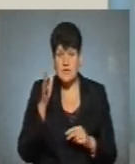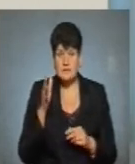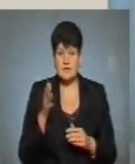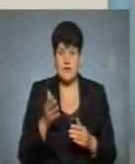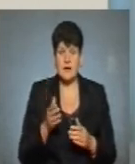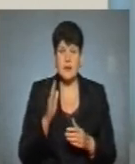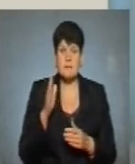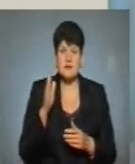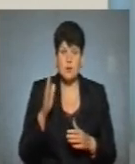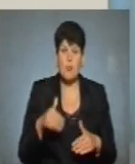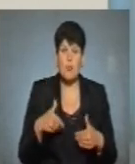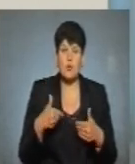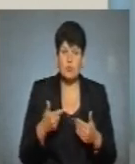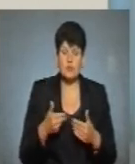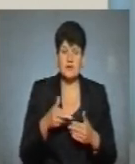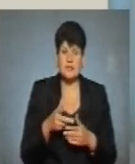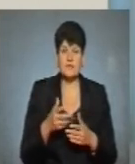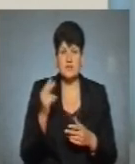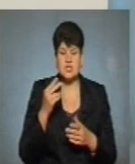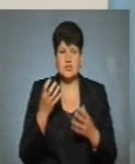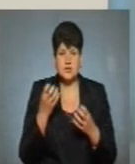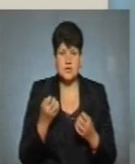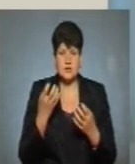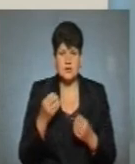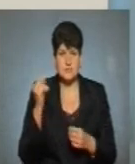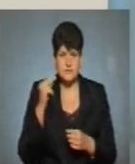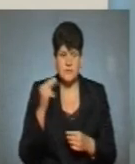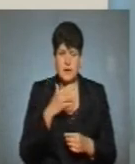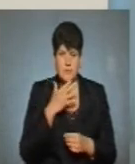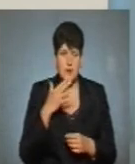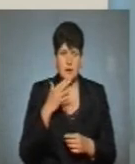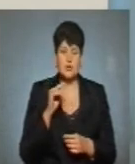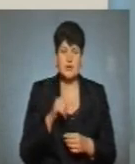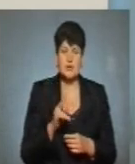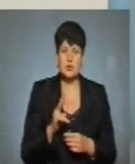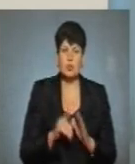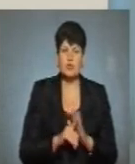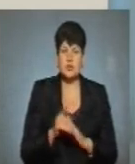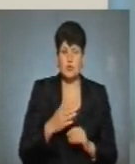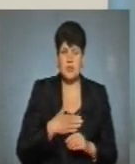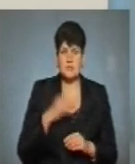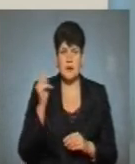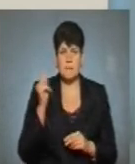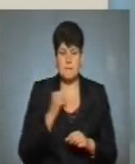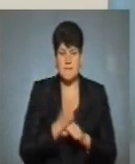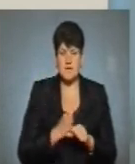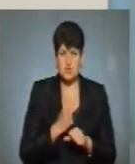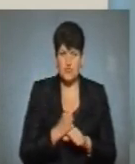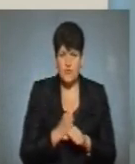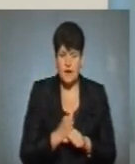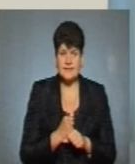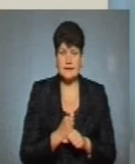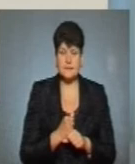на перспективу пропонуємо йти здобувати іншу освіту. І дуже багато тих, які почали в нас працювати в дошкільних установах,